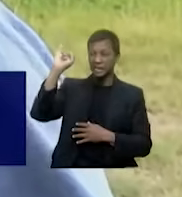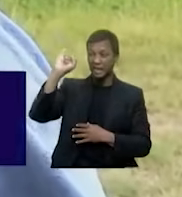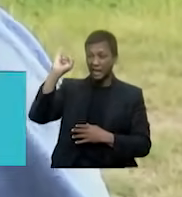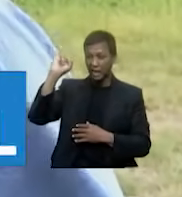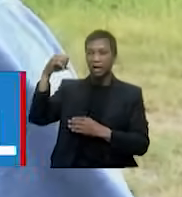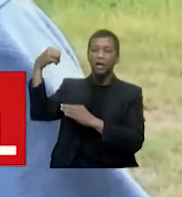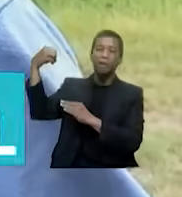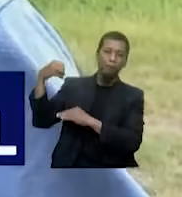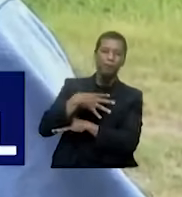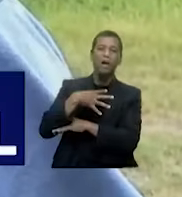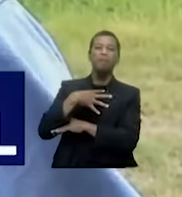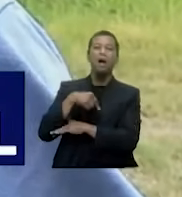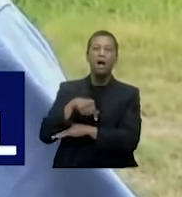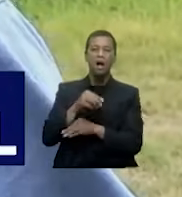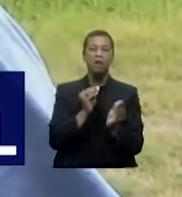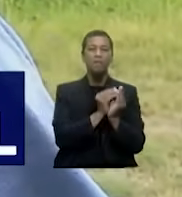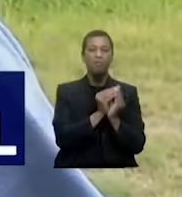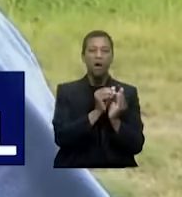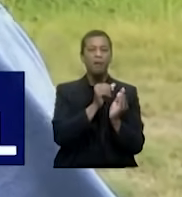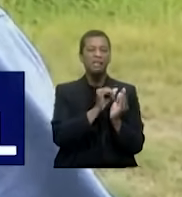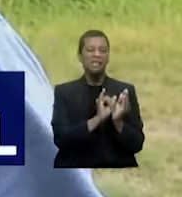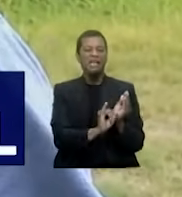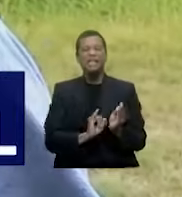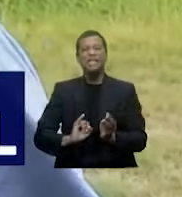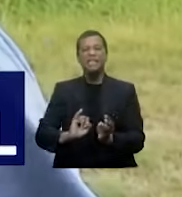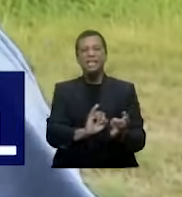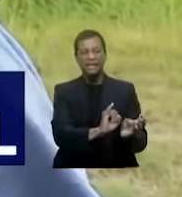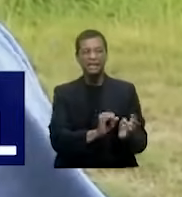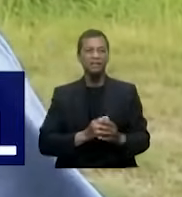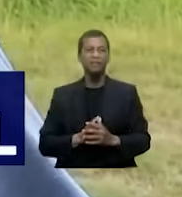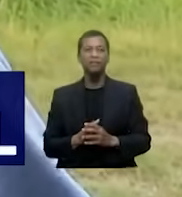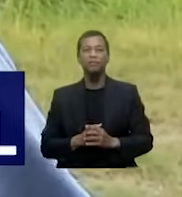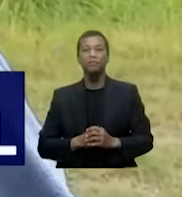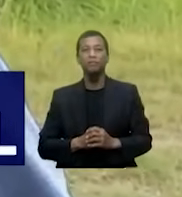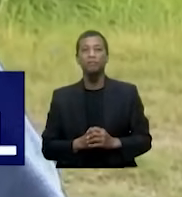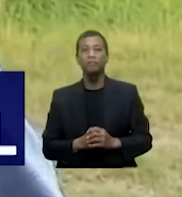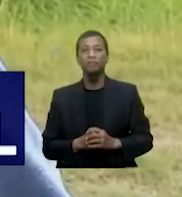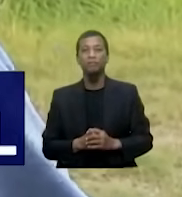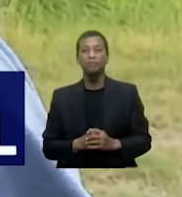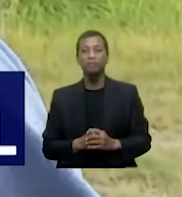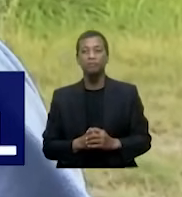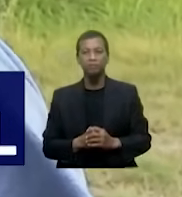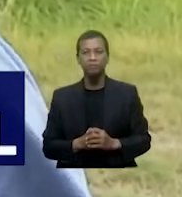Karena ini apa, banyak yang rusak lah, produksi turun. Karena apa ini?